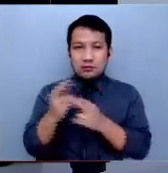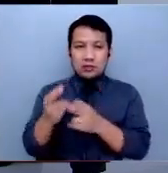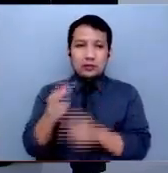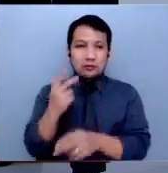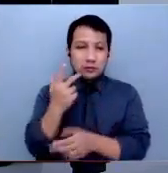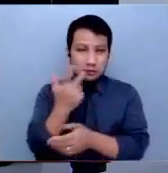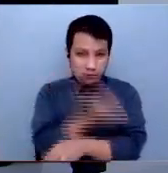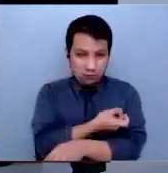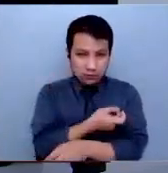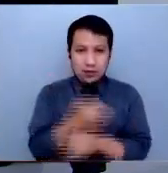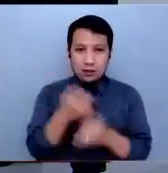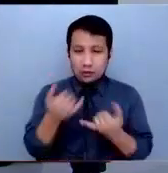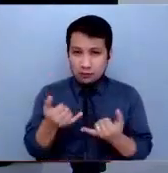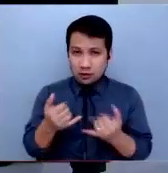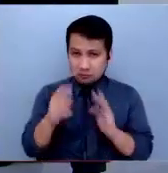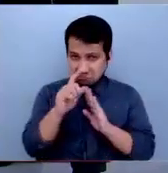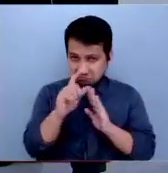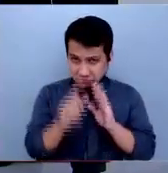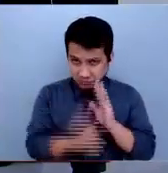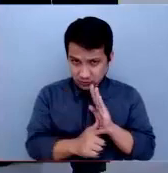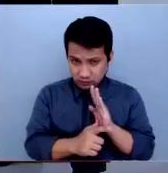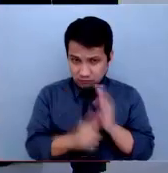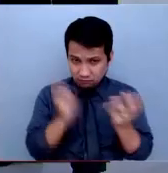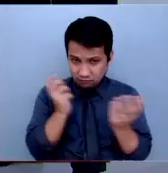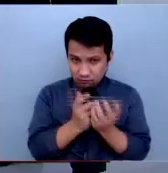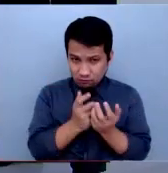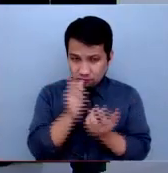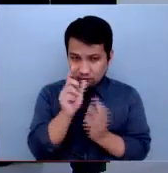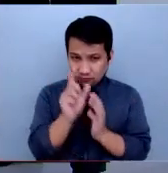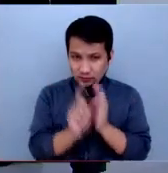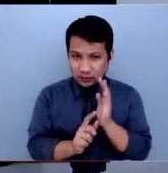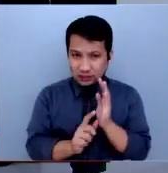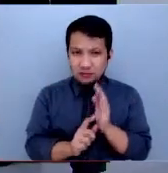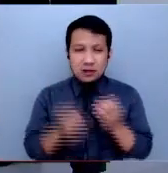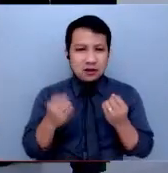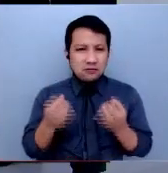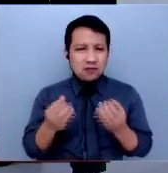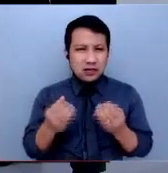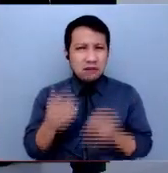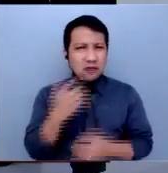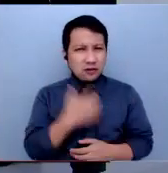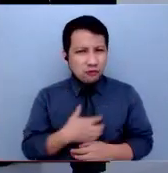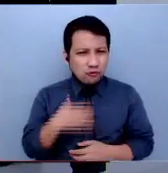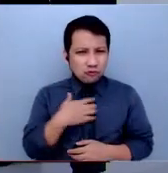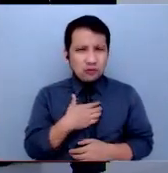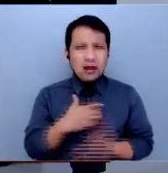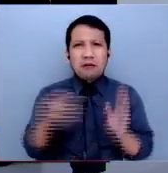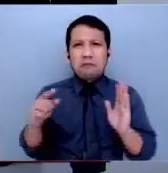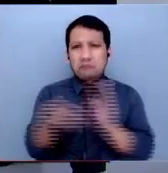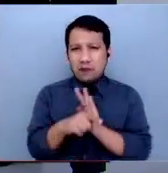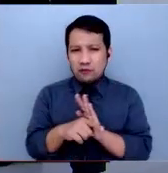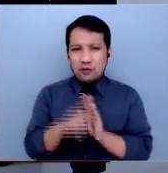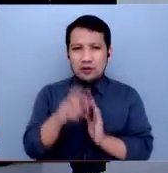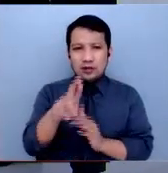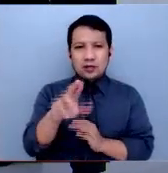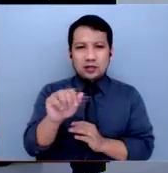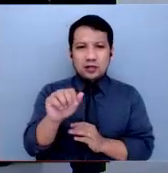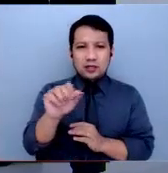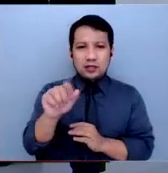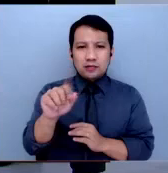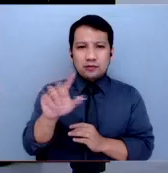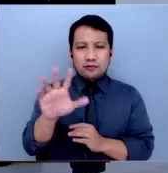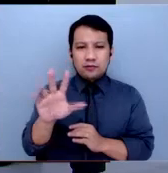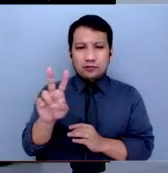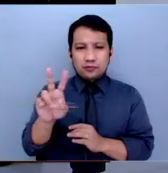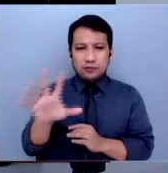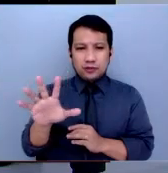ngayon, legal ba ang lahat ng mga ito? Marami na rin po ang umaalma dahil labag daw ito sa RA 11525, yung National